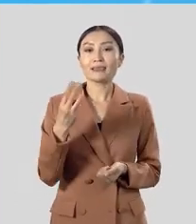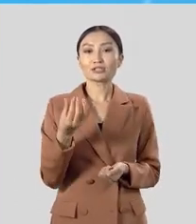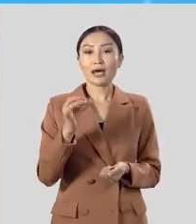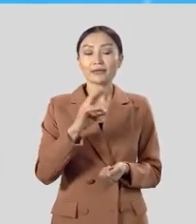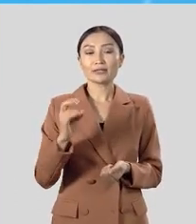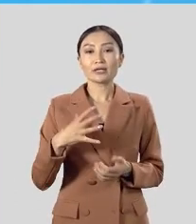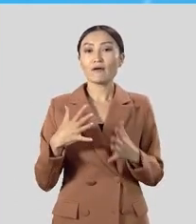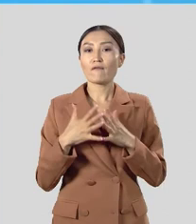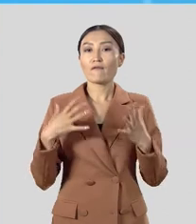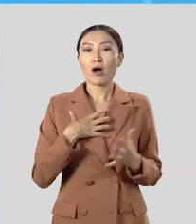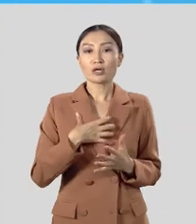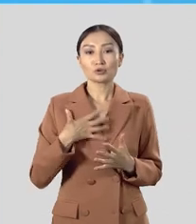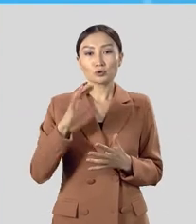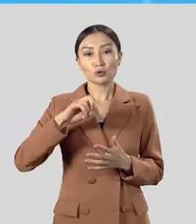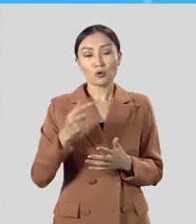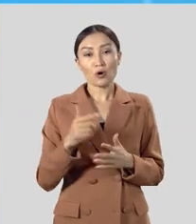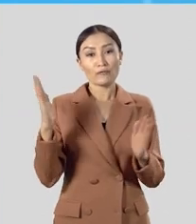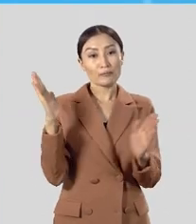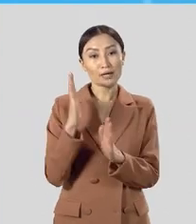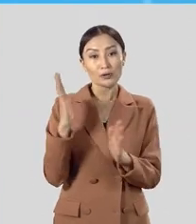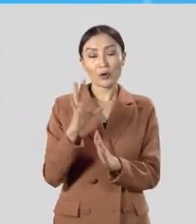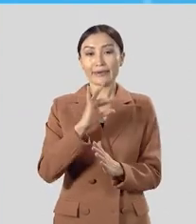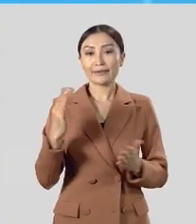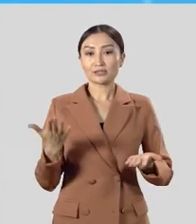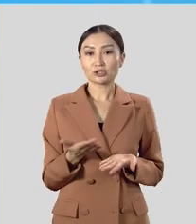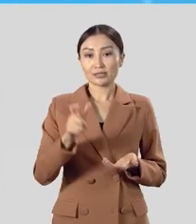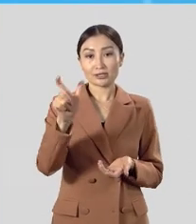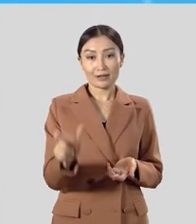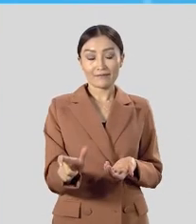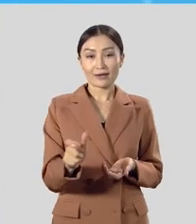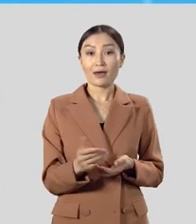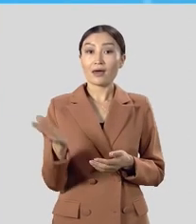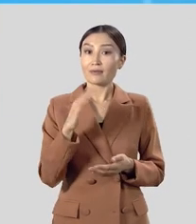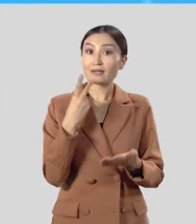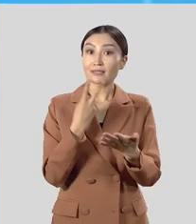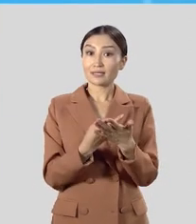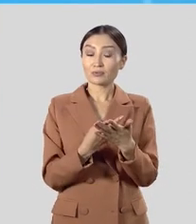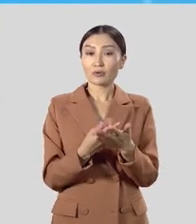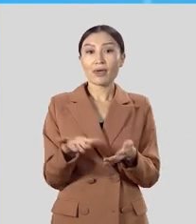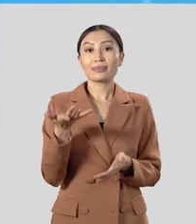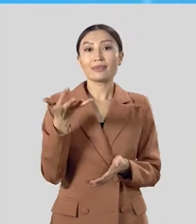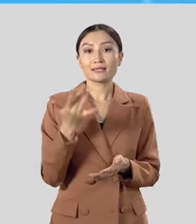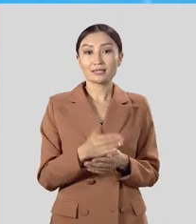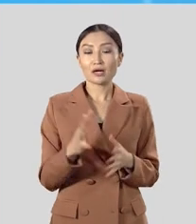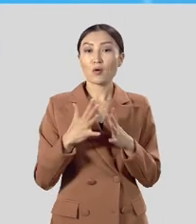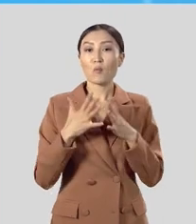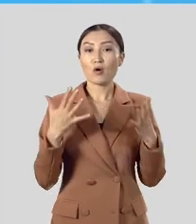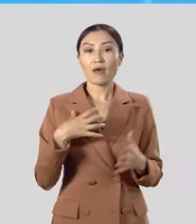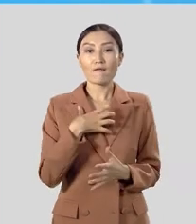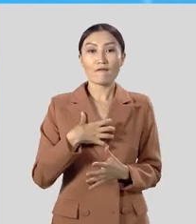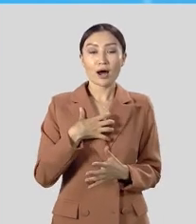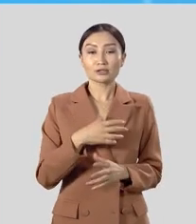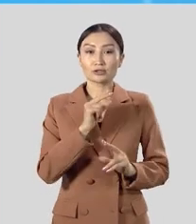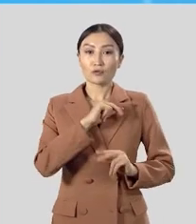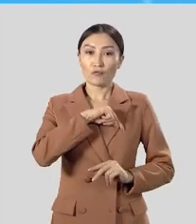Лишайники играют огромную роль в природе и жизни человека. Давайте рассмотрим несколько наиболее